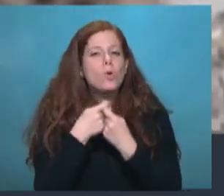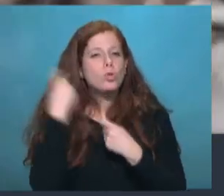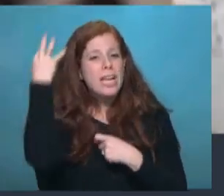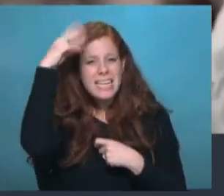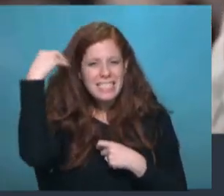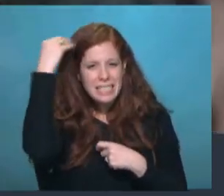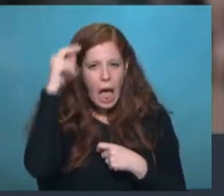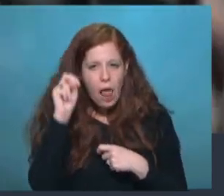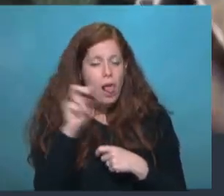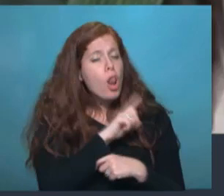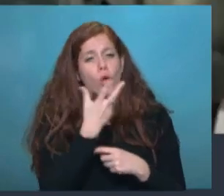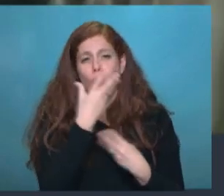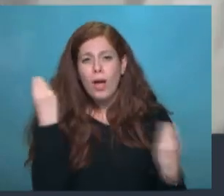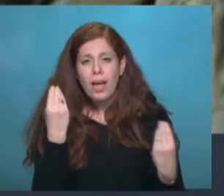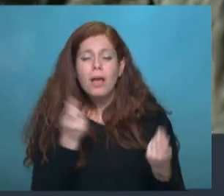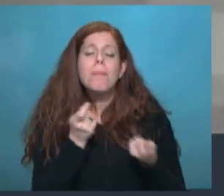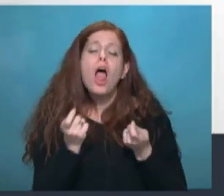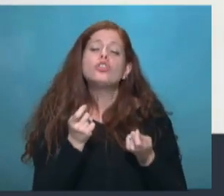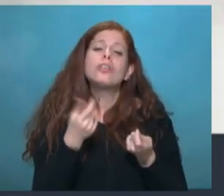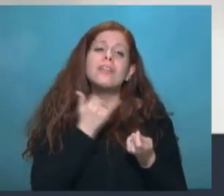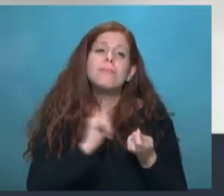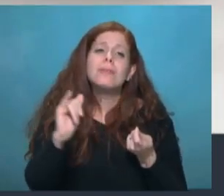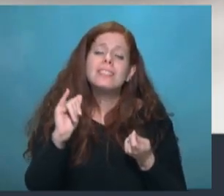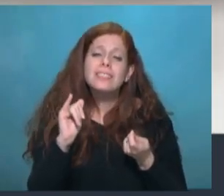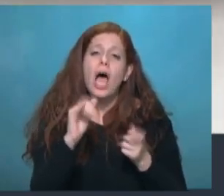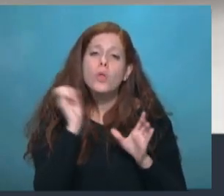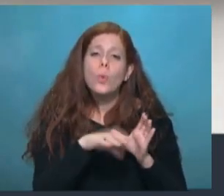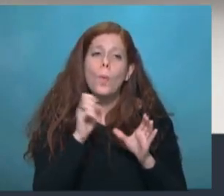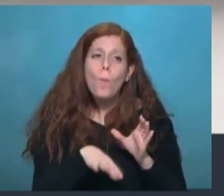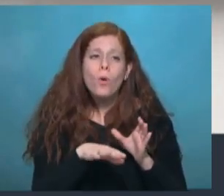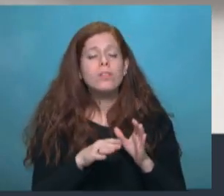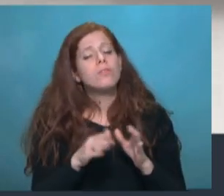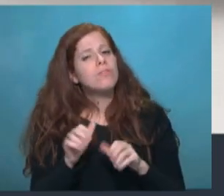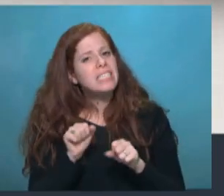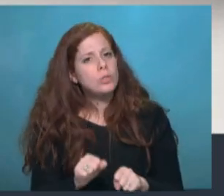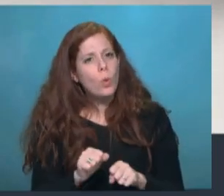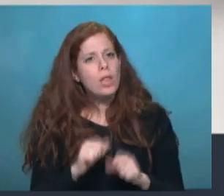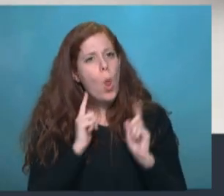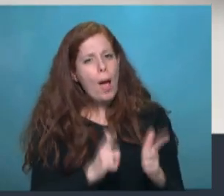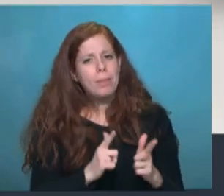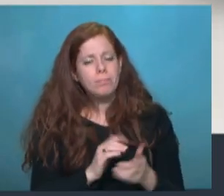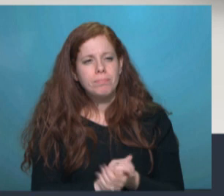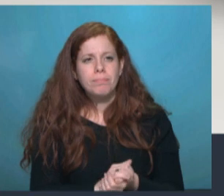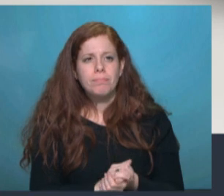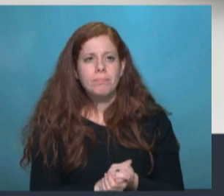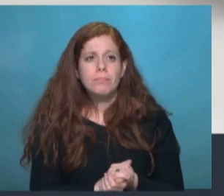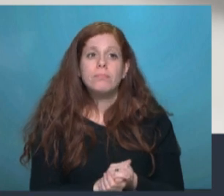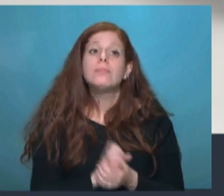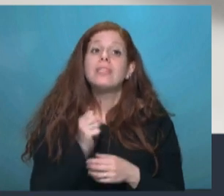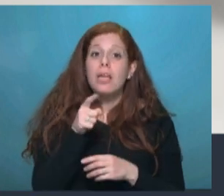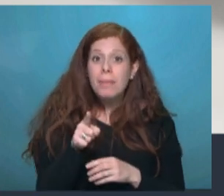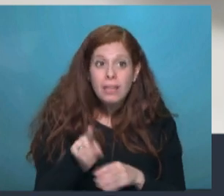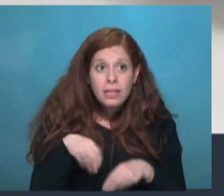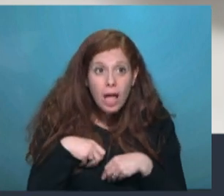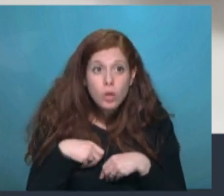שוכחים להשיק את מסע גיוס התרומות והציוד ללוחמים בחזית. אין תמנה, קראוים